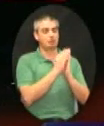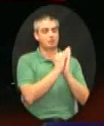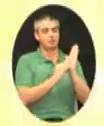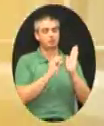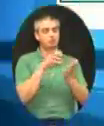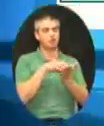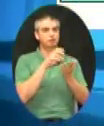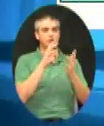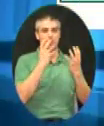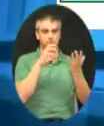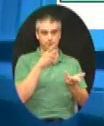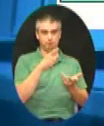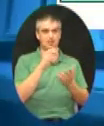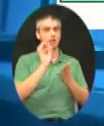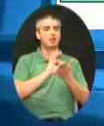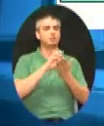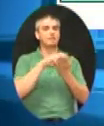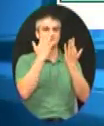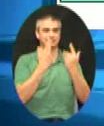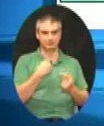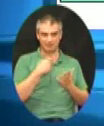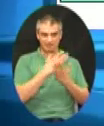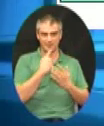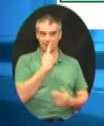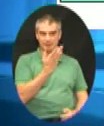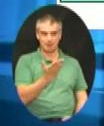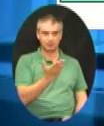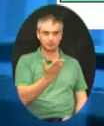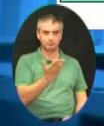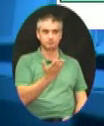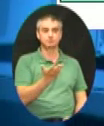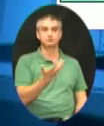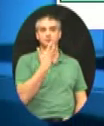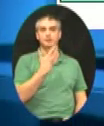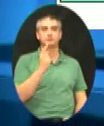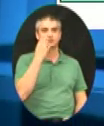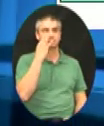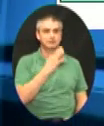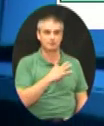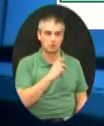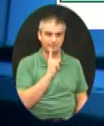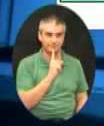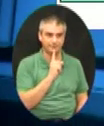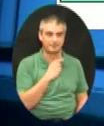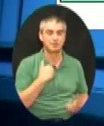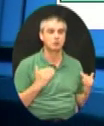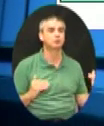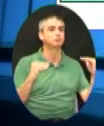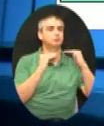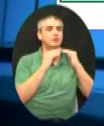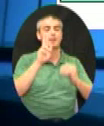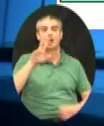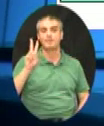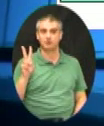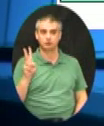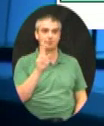של הלשכה המרכזית לסטטיסטיקה, אותם נתונים שאתה כבר הזכרת. הרב שנוולד, שימו לב, אנחנו משווים כאן את